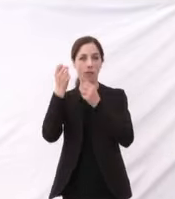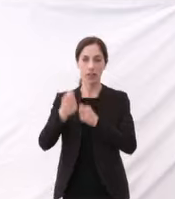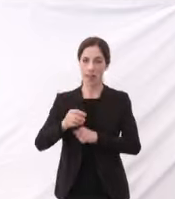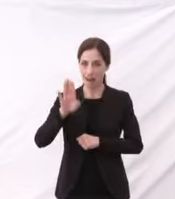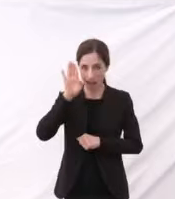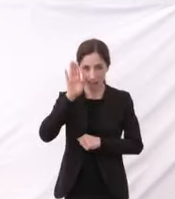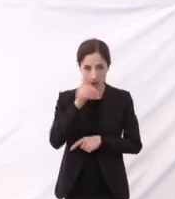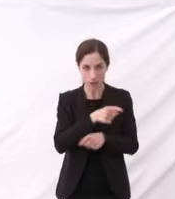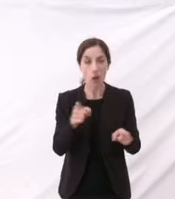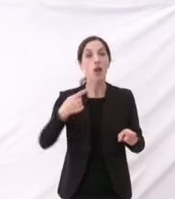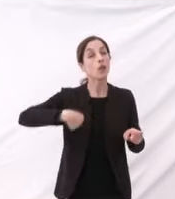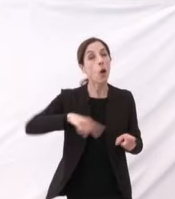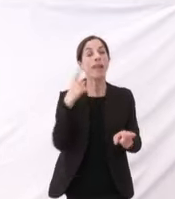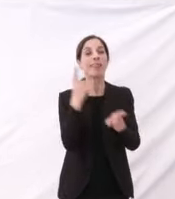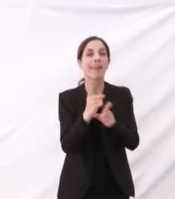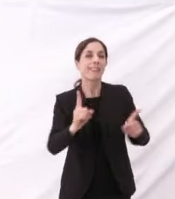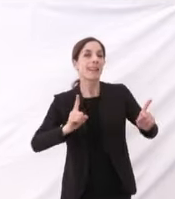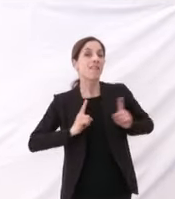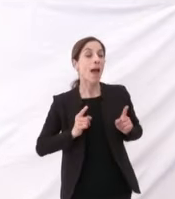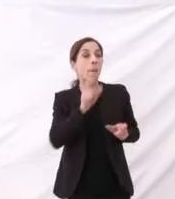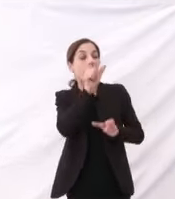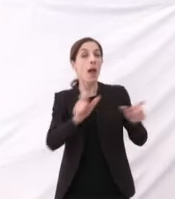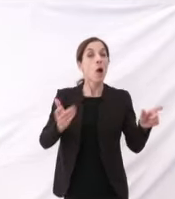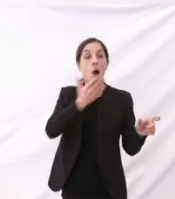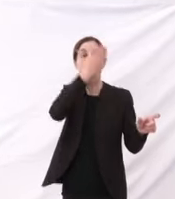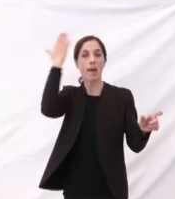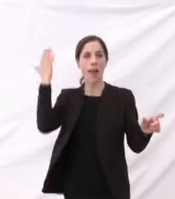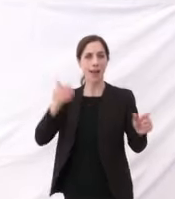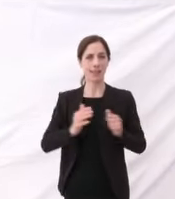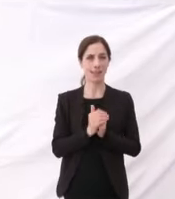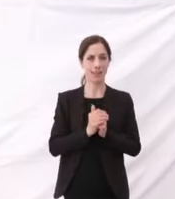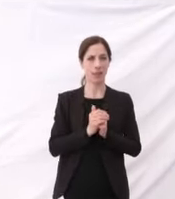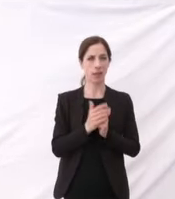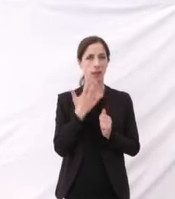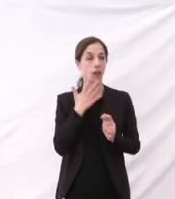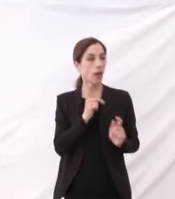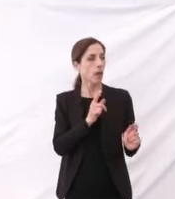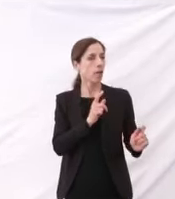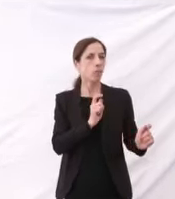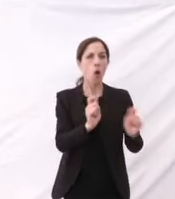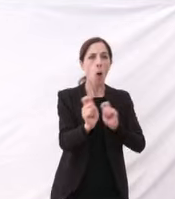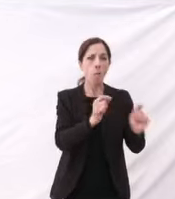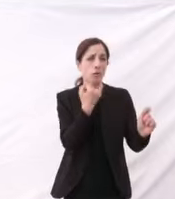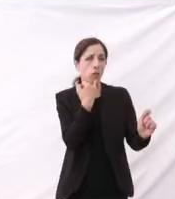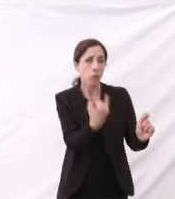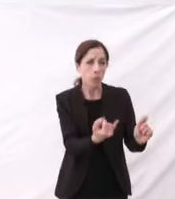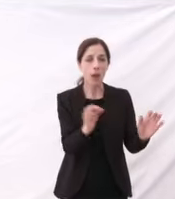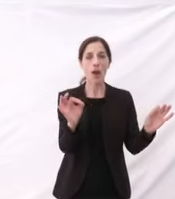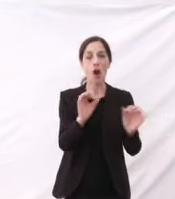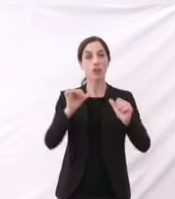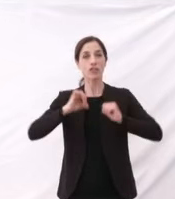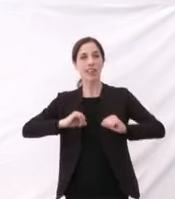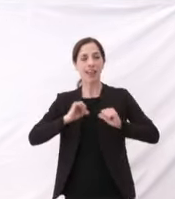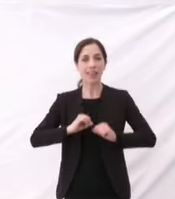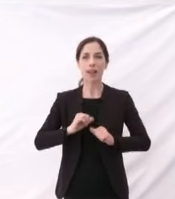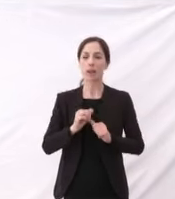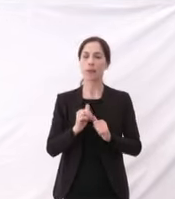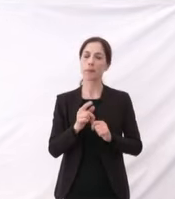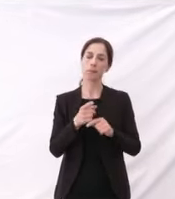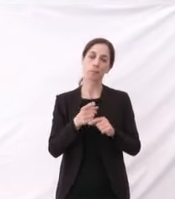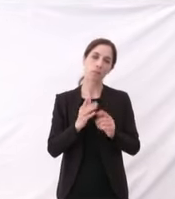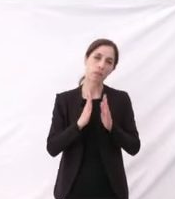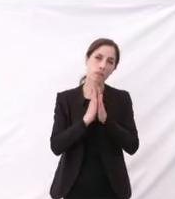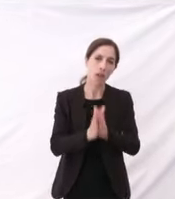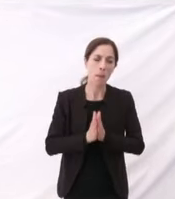Tocca a noi difendere gli onesti, da quel piccolo commerciante a quel cittadino, vi prego.